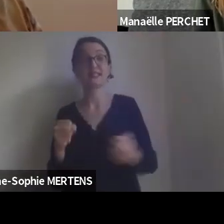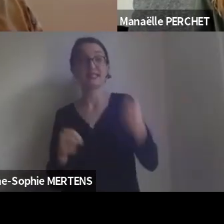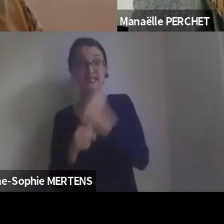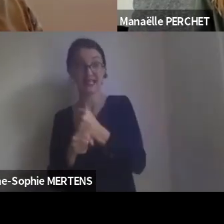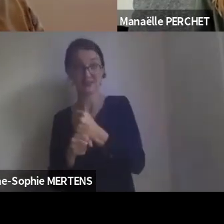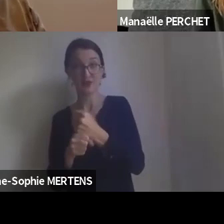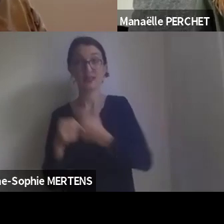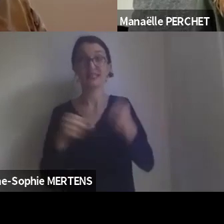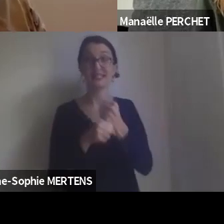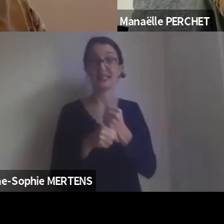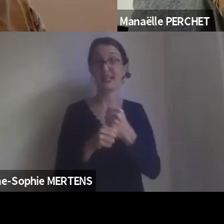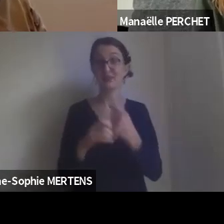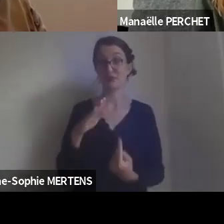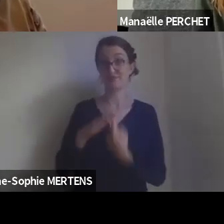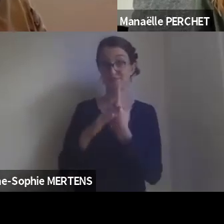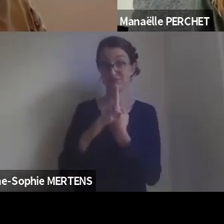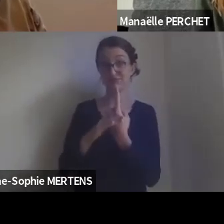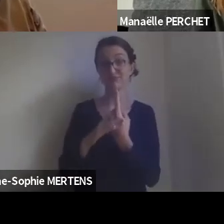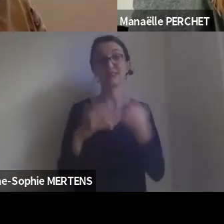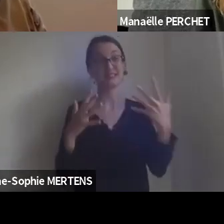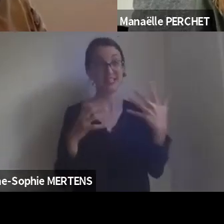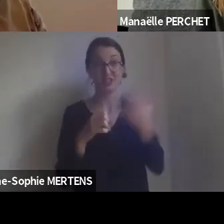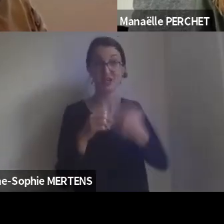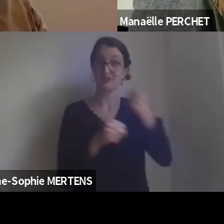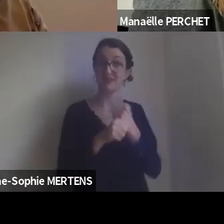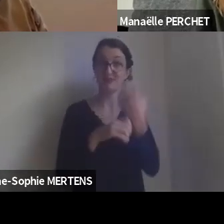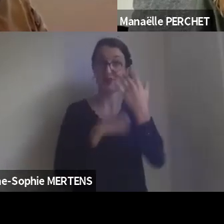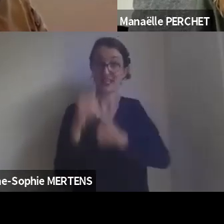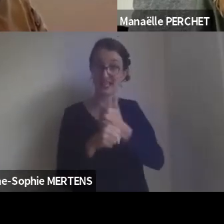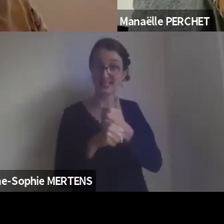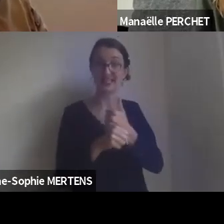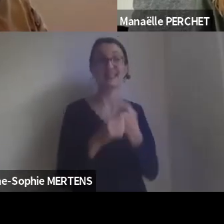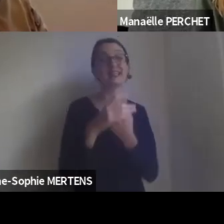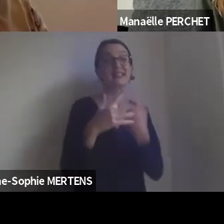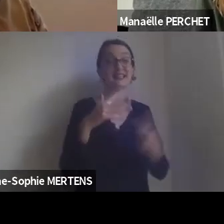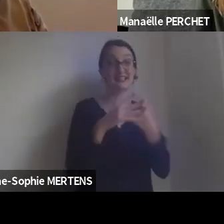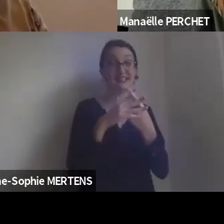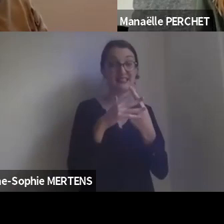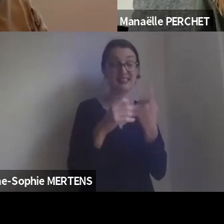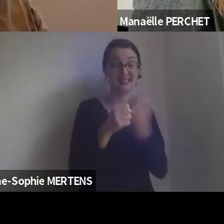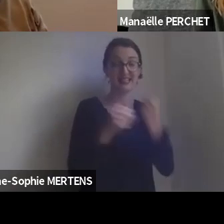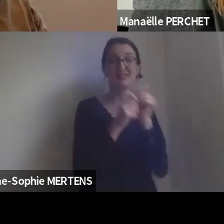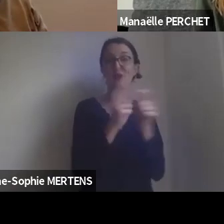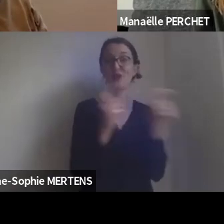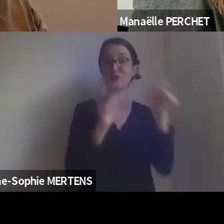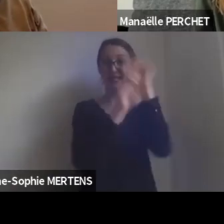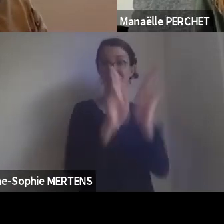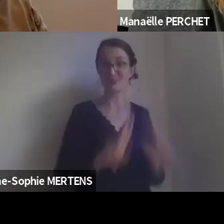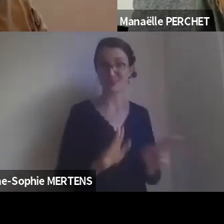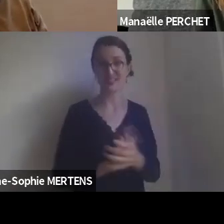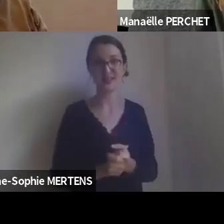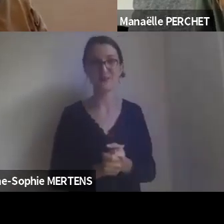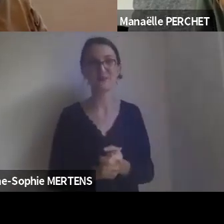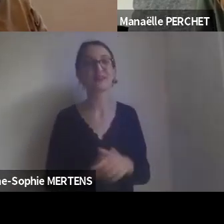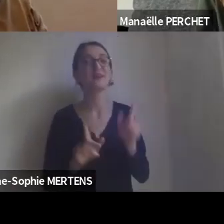à l'international. Donc, n'hésitez pas à candidater pour vous-même ou faire ce qu'on appelle, ce que Didier appelle, de la délation